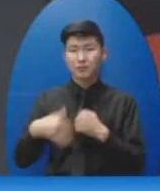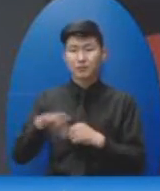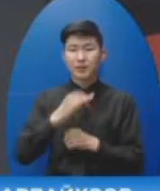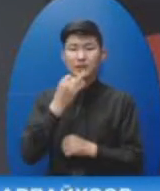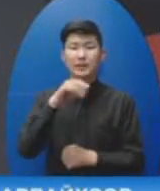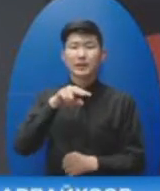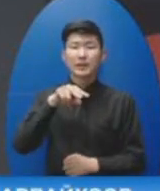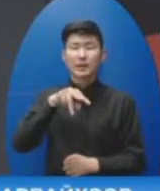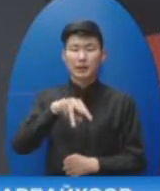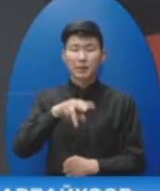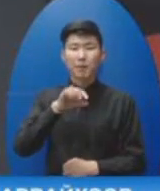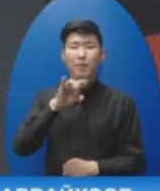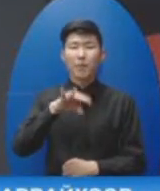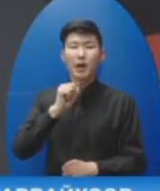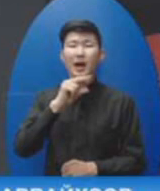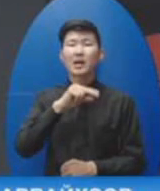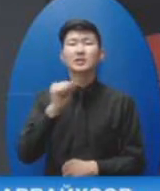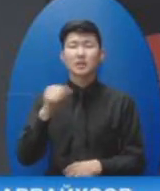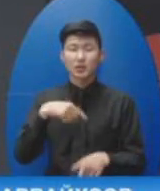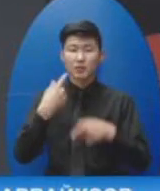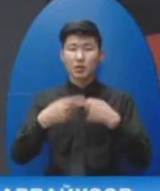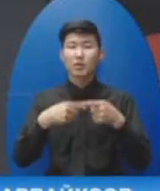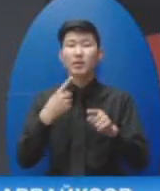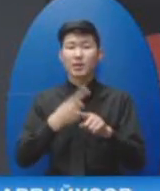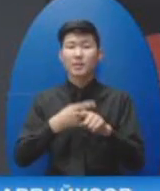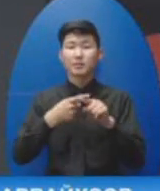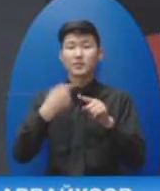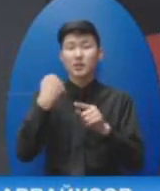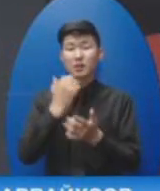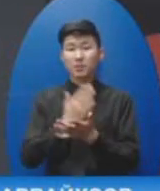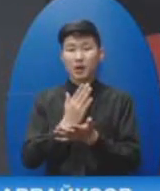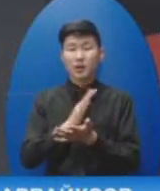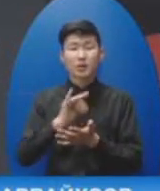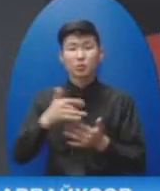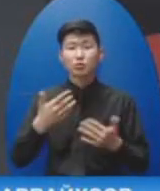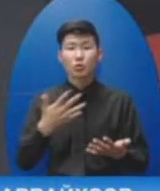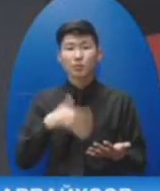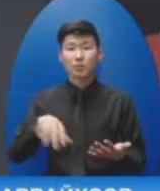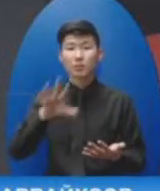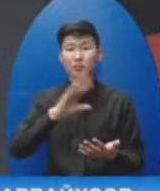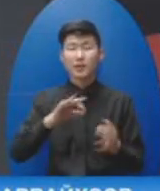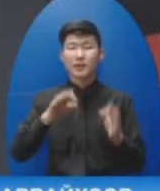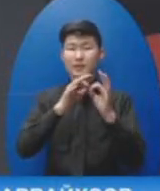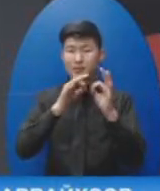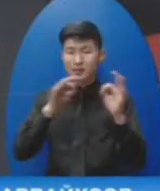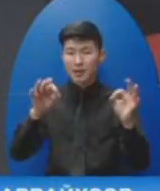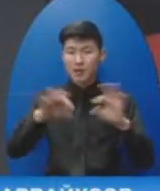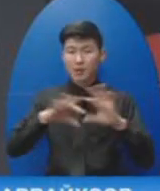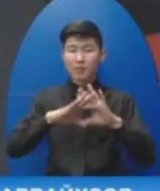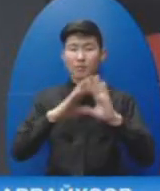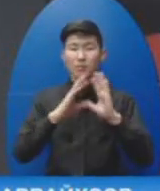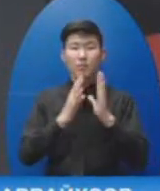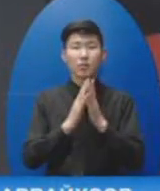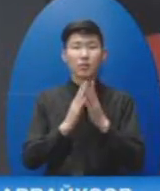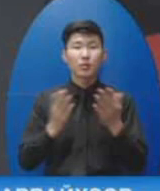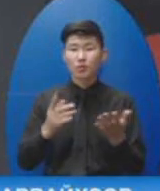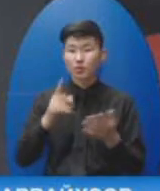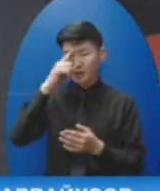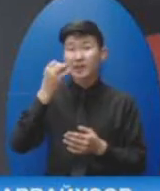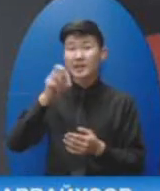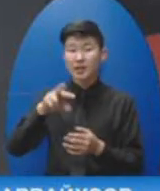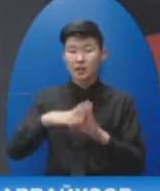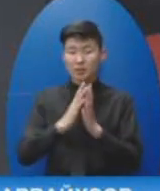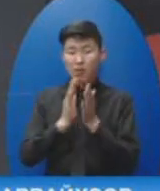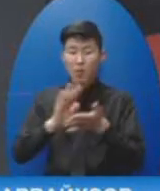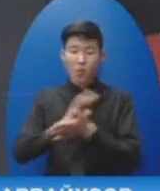одоо ачаа хэрэгтэй л одоо нэмэгдүүлж чадсан шүү дээ. Тийм учраас бид нар аль болохоор одоо нарийн цэргийг энэ хил орчим руу одоо богино хэмжээгээр